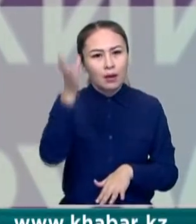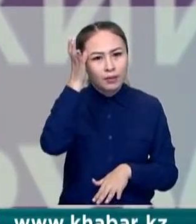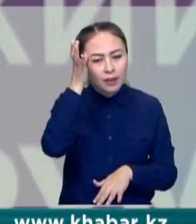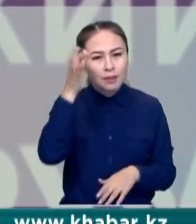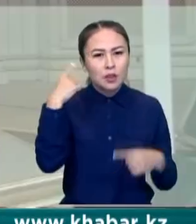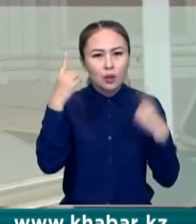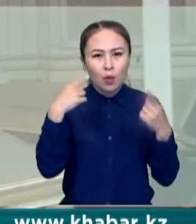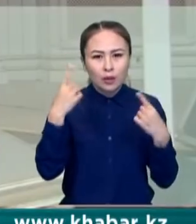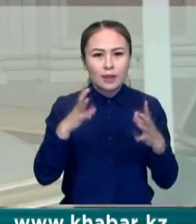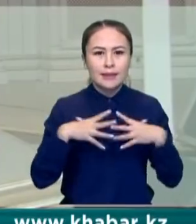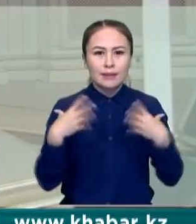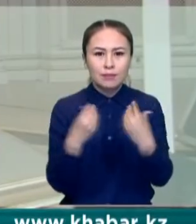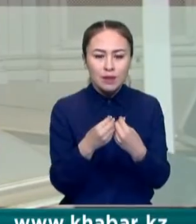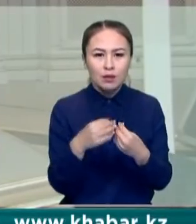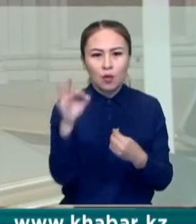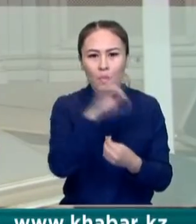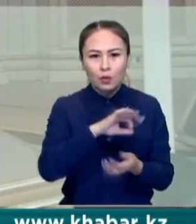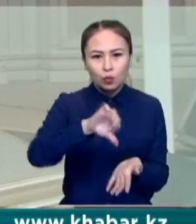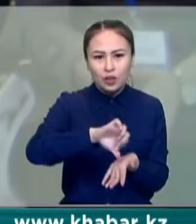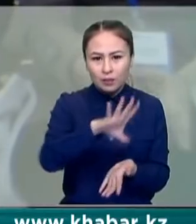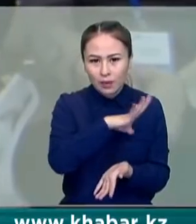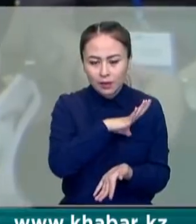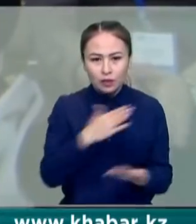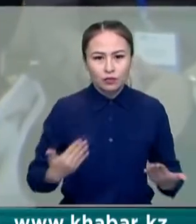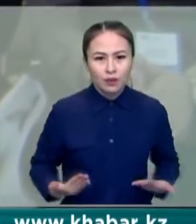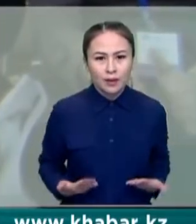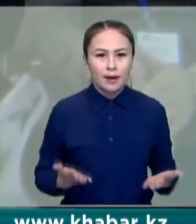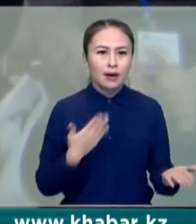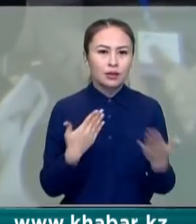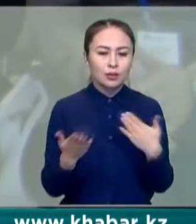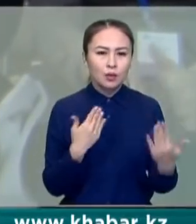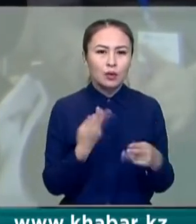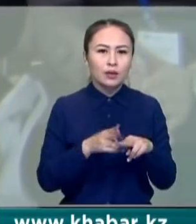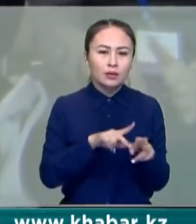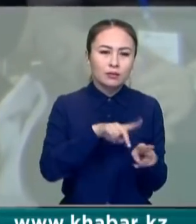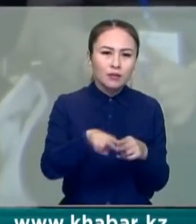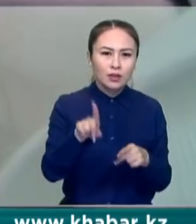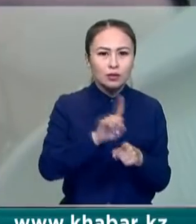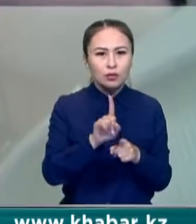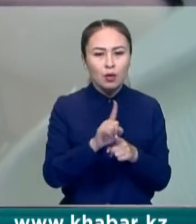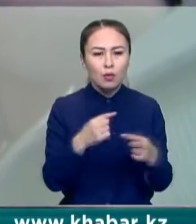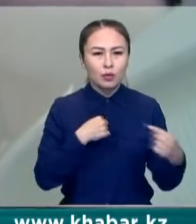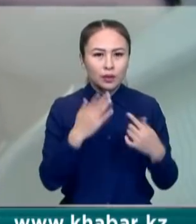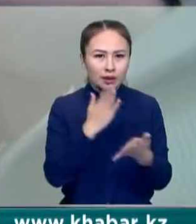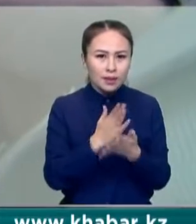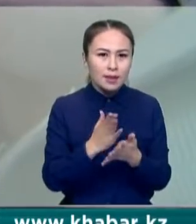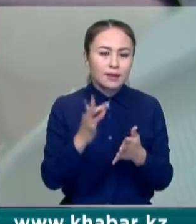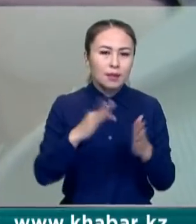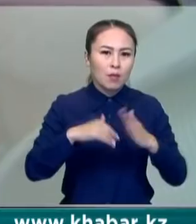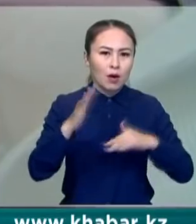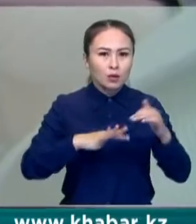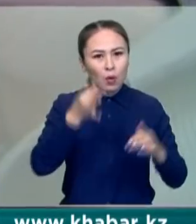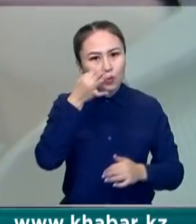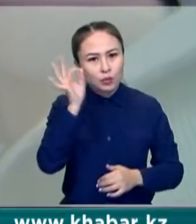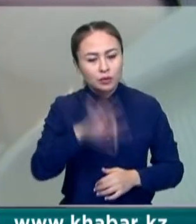ғалымдар, психологтар, үлгілі отбасылар қатысты. Олардың арасында тұрмыстық қарым-қатынастан жәбір көргендер де бар. Жиналғандар өз